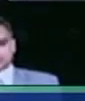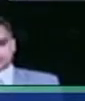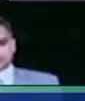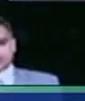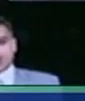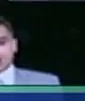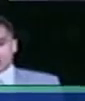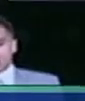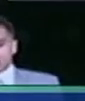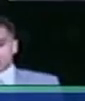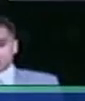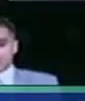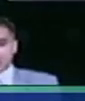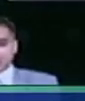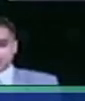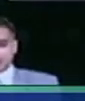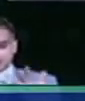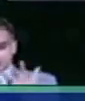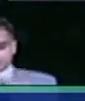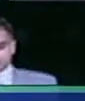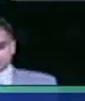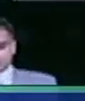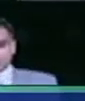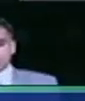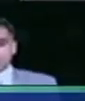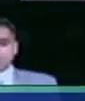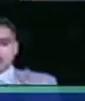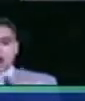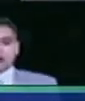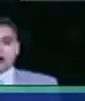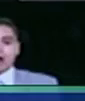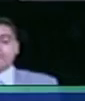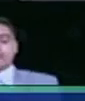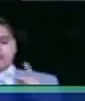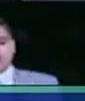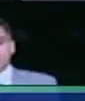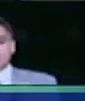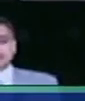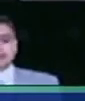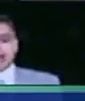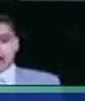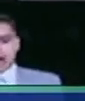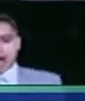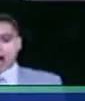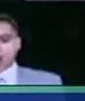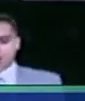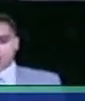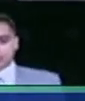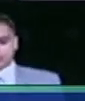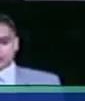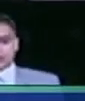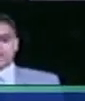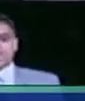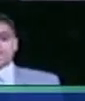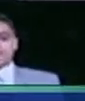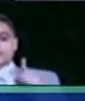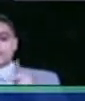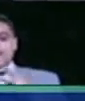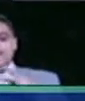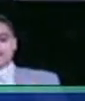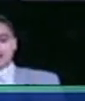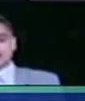أنا قلت الموازنة دي المرة اللي فاتت لكن الأرقام اتغيرت خالص. يعني احنا لما أطلقنا المشروع